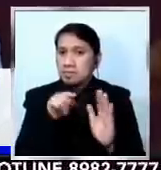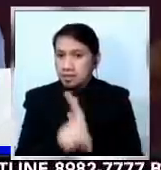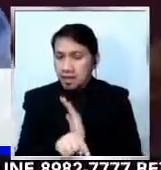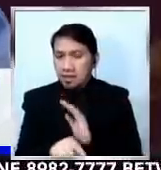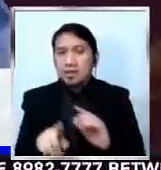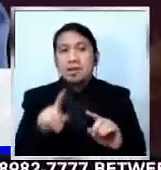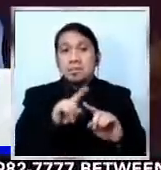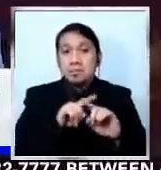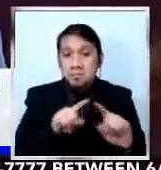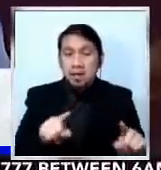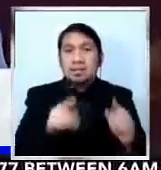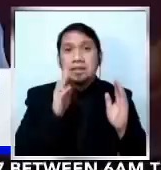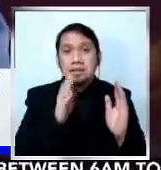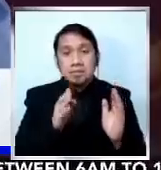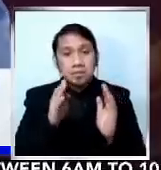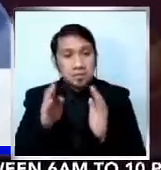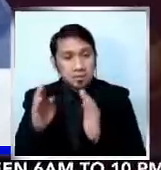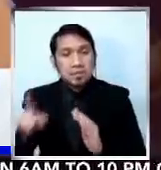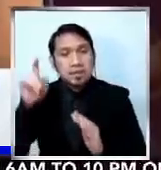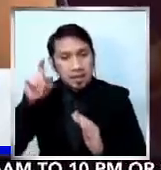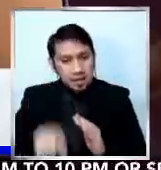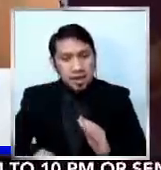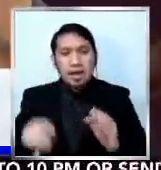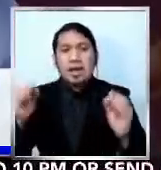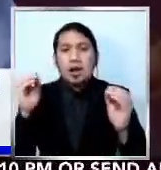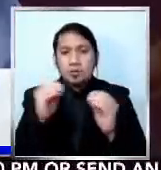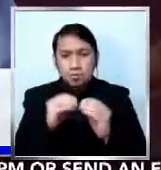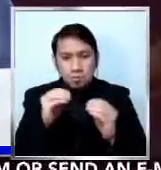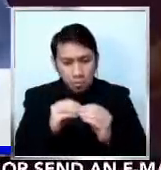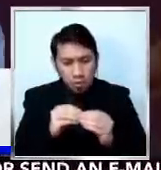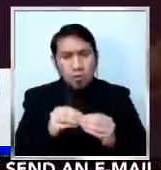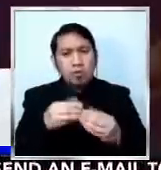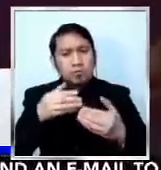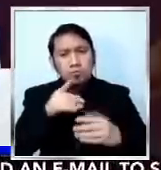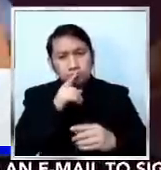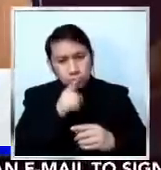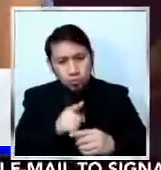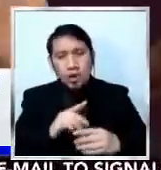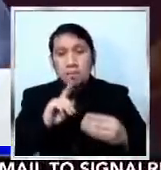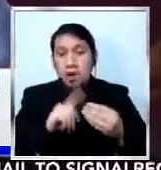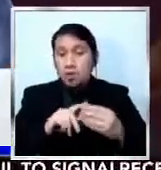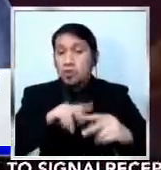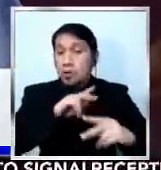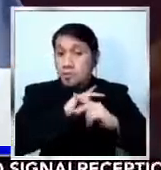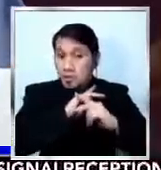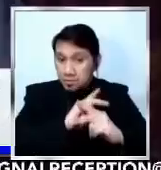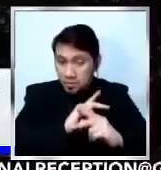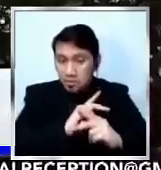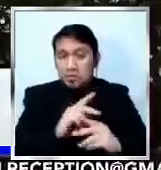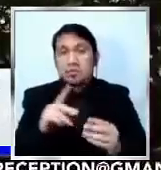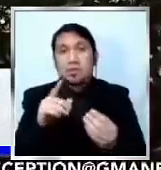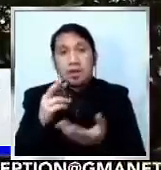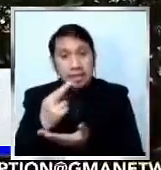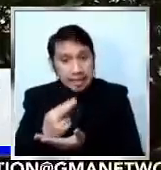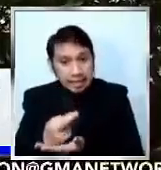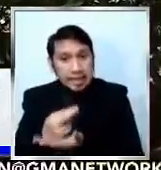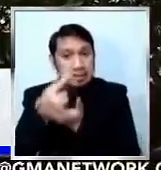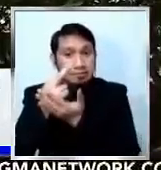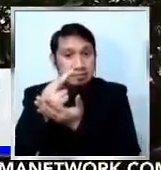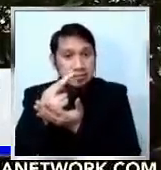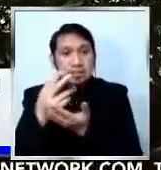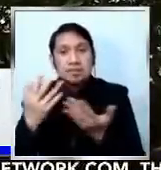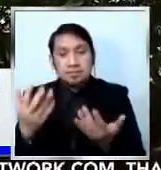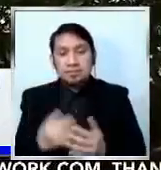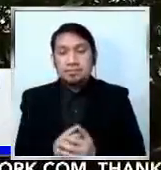niya talagang very comprehensive, heavy on prevention, heavy on rehabilitation. Hinihinga namin